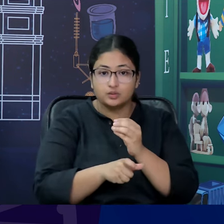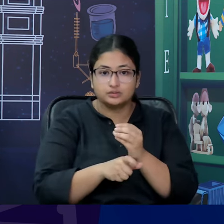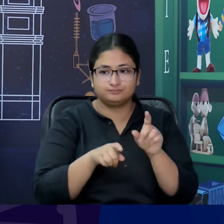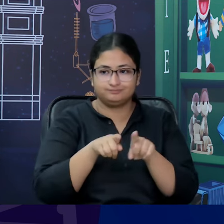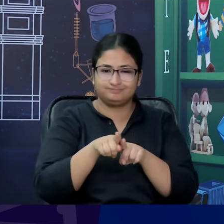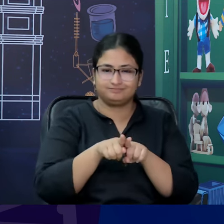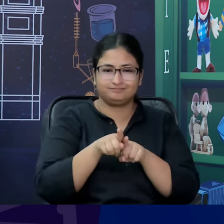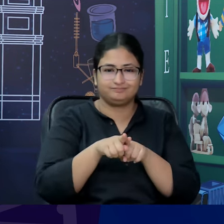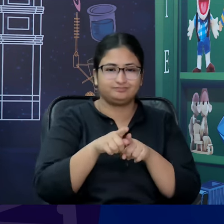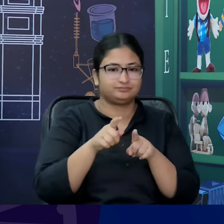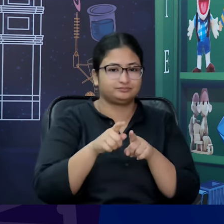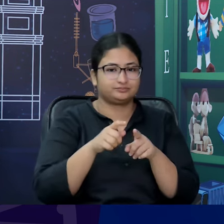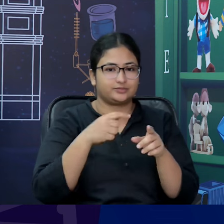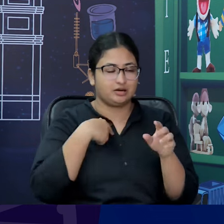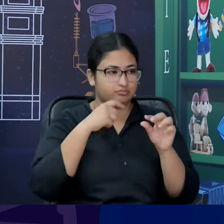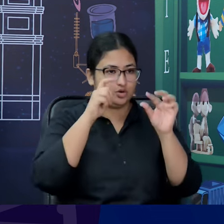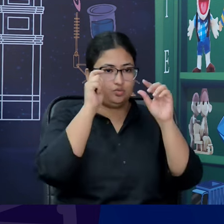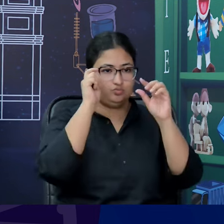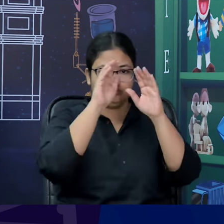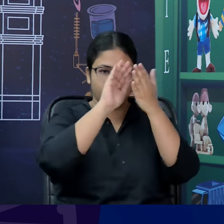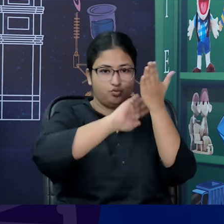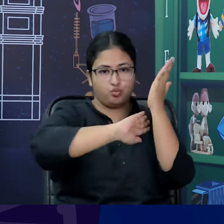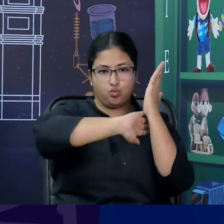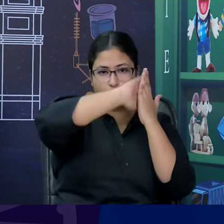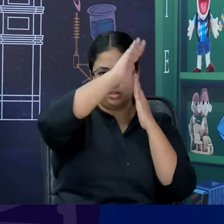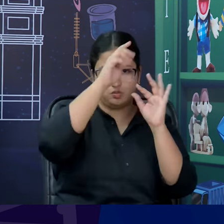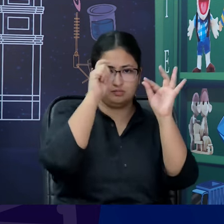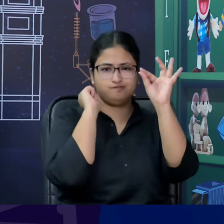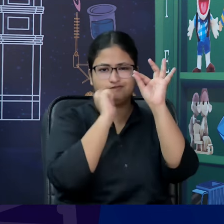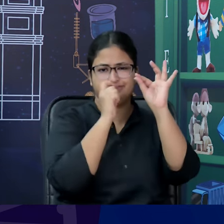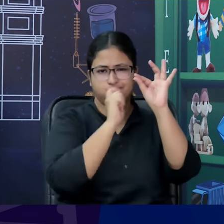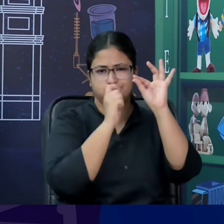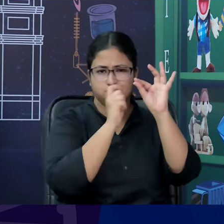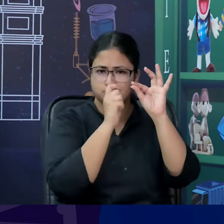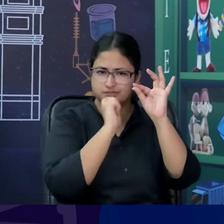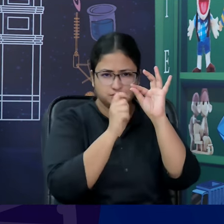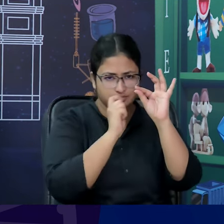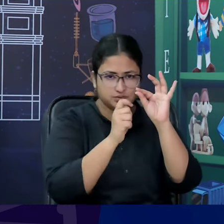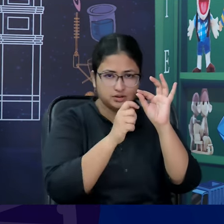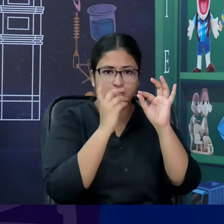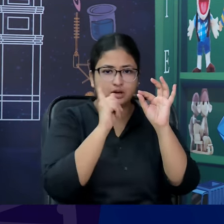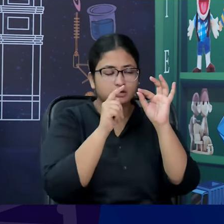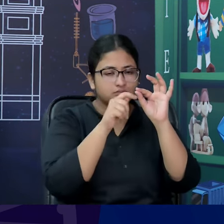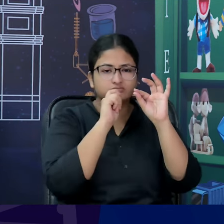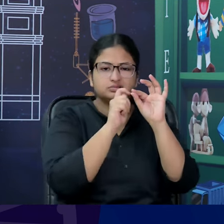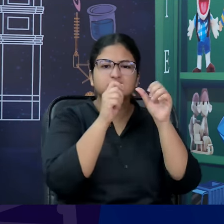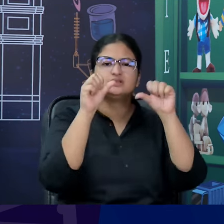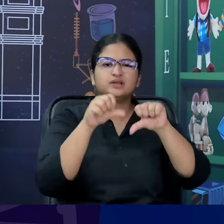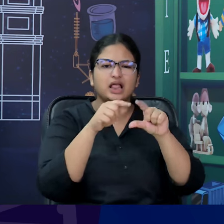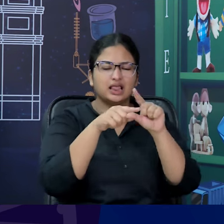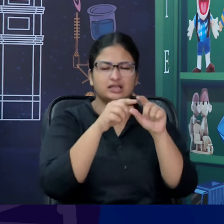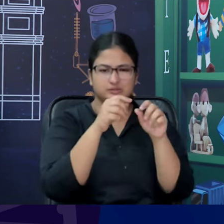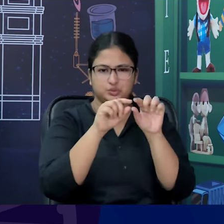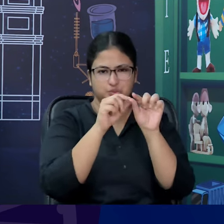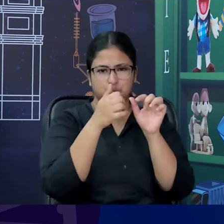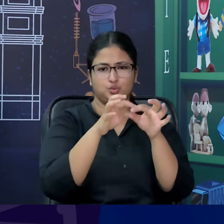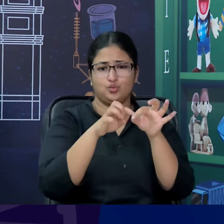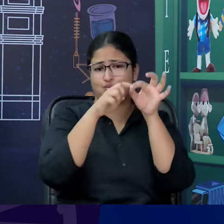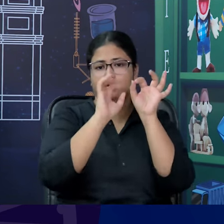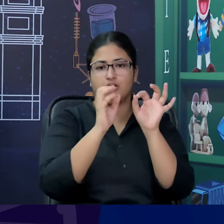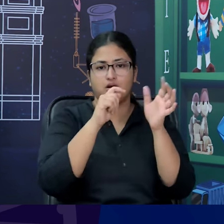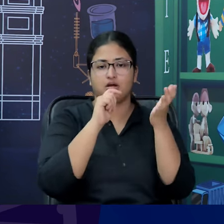चीज ठोकते हैं या पेच कसते हैं लेकिन कई बार वह फ्री हो जाता है पेच वानी उसका काम नहीं करता उसी तरह बाद में उसे इस